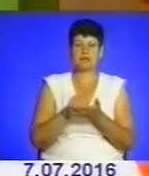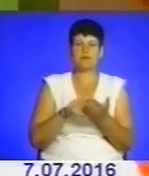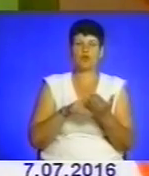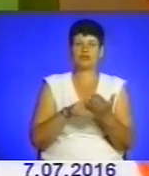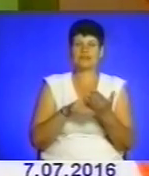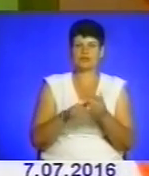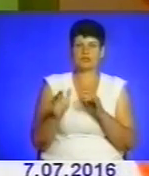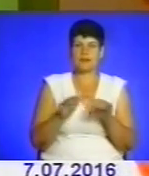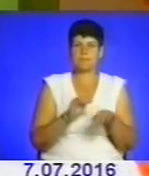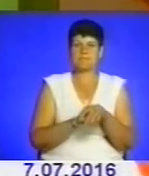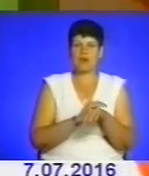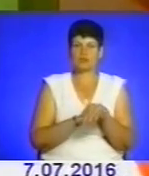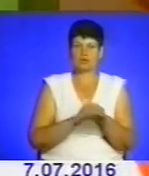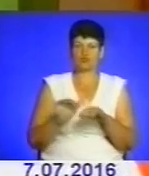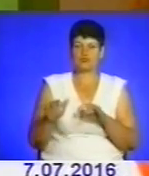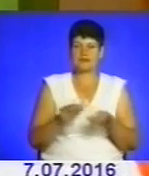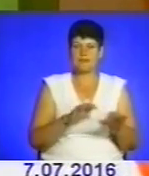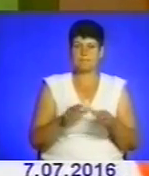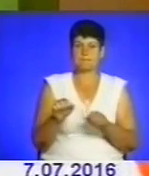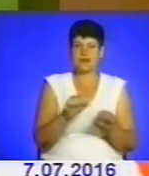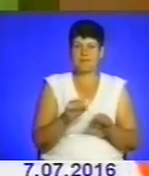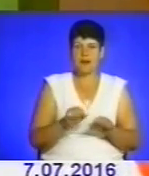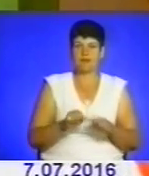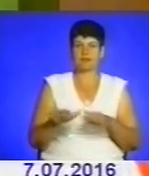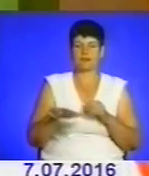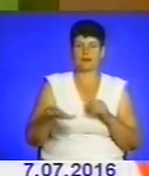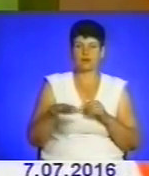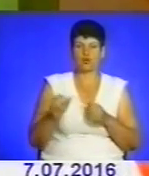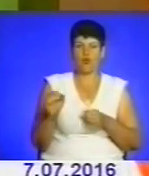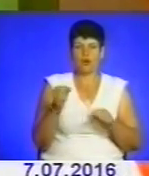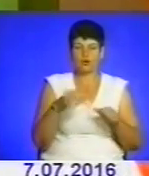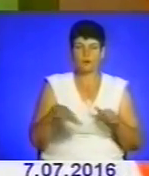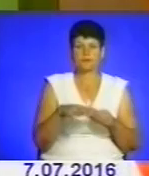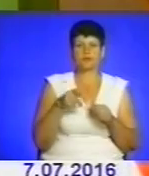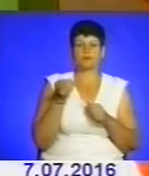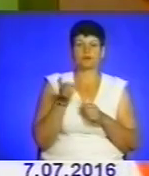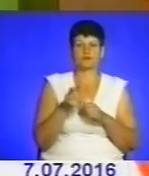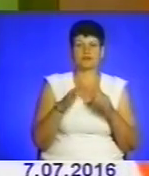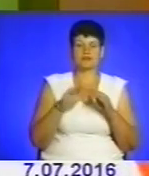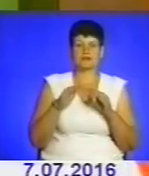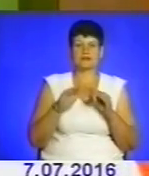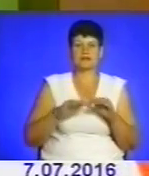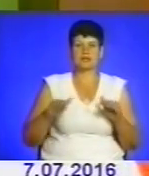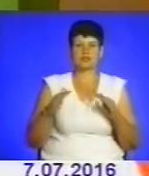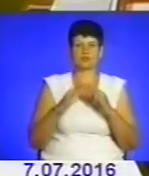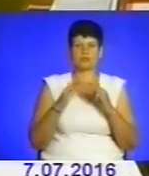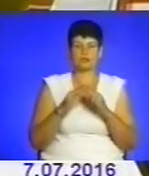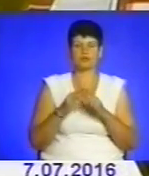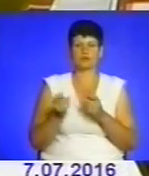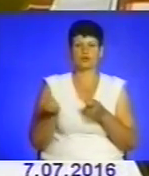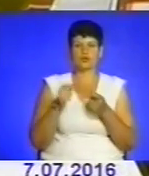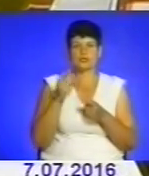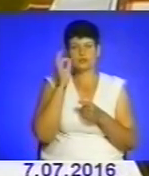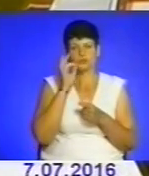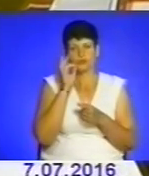діяльністю, благодійною діяльністю, прибирали територію, відвідували дитячий будинок, носили дітям солодощі, книжечки.